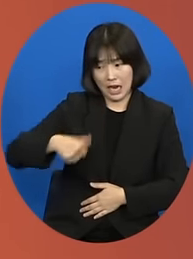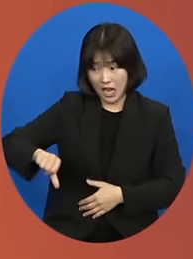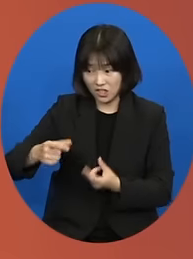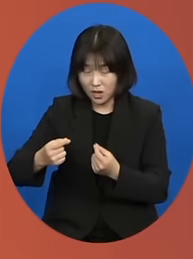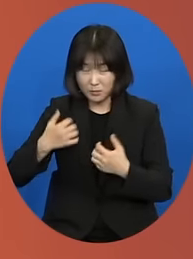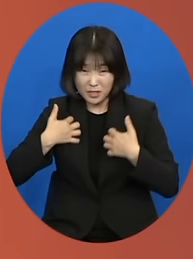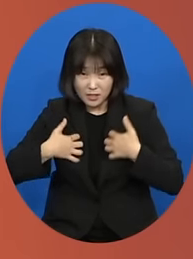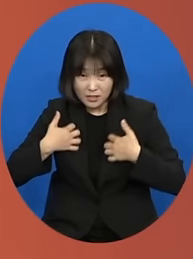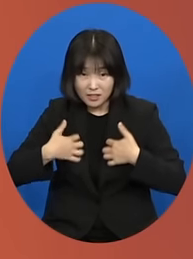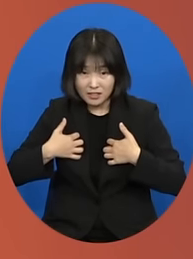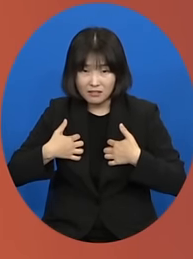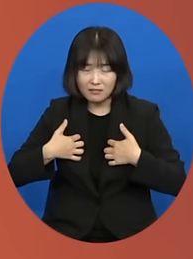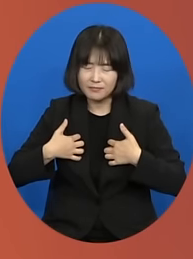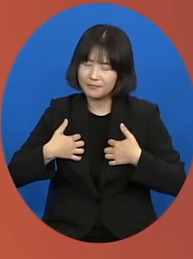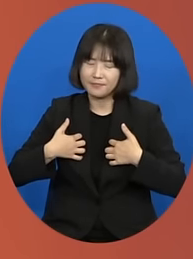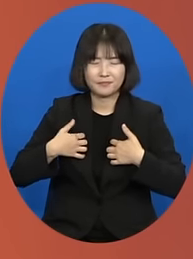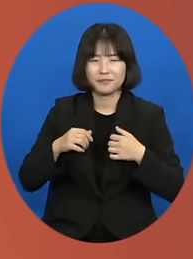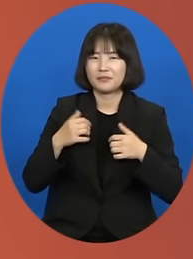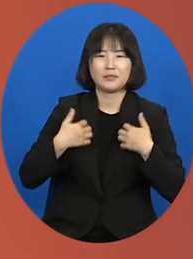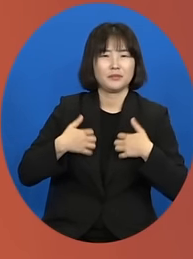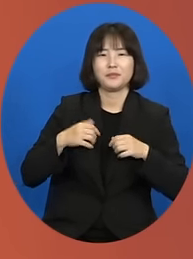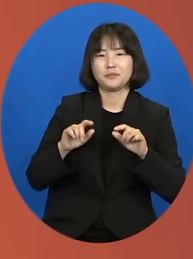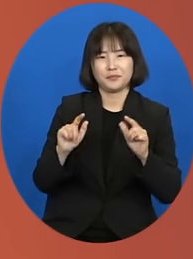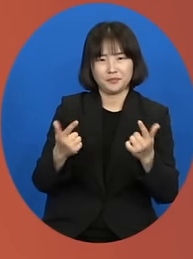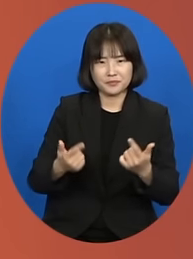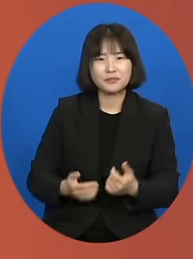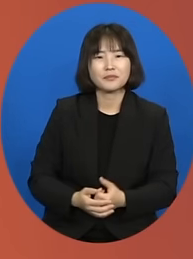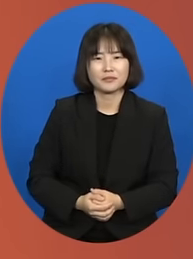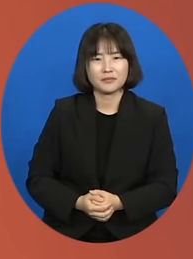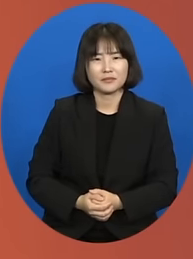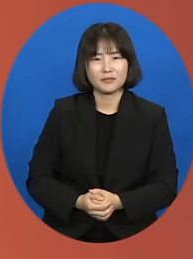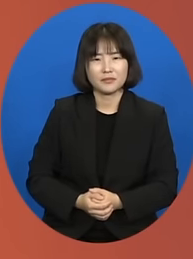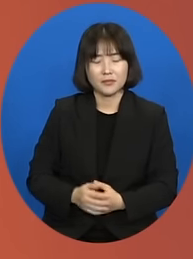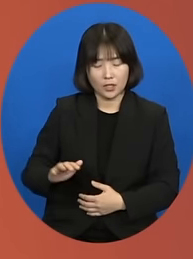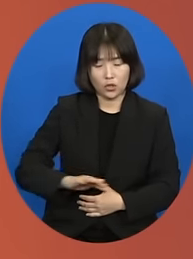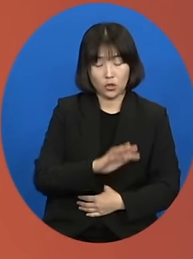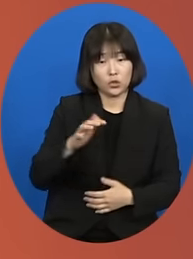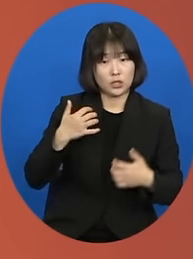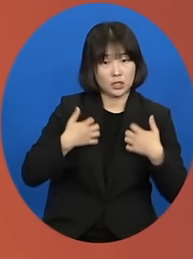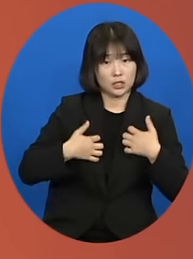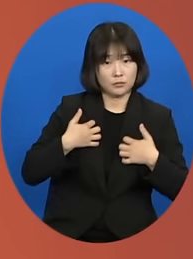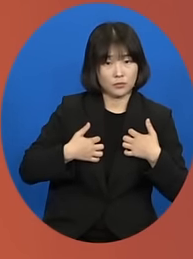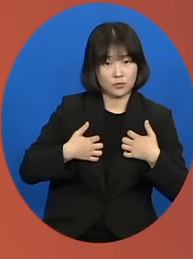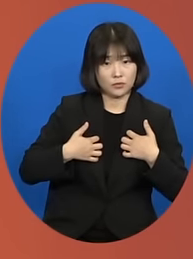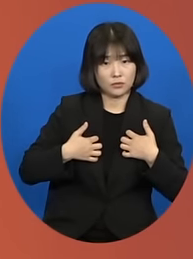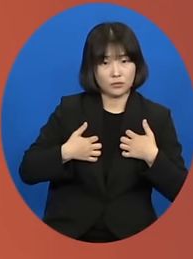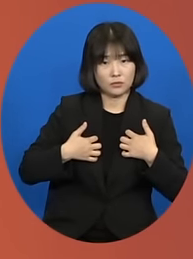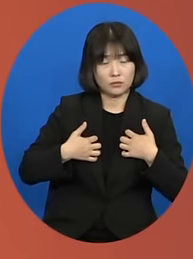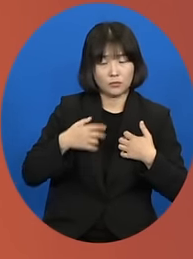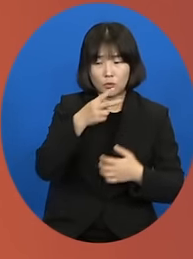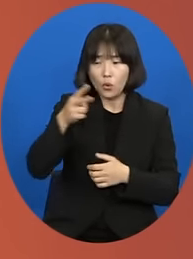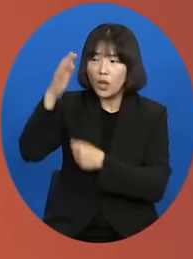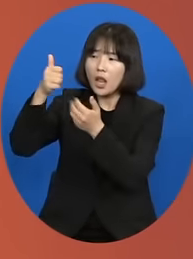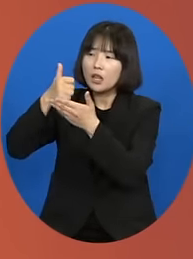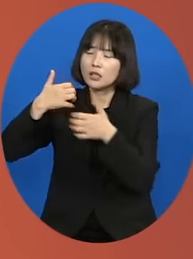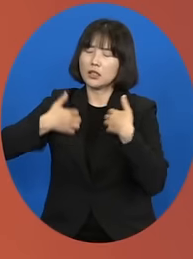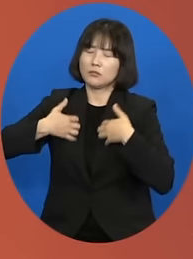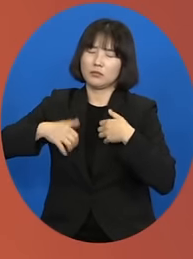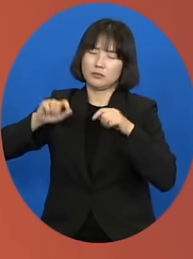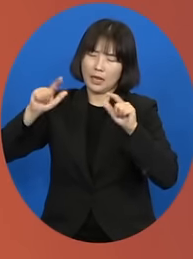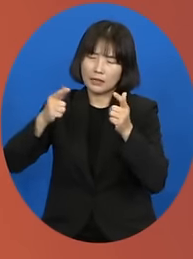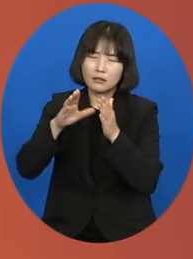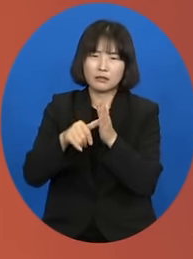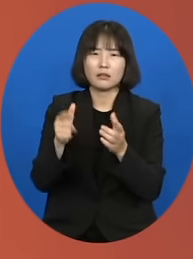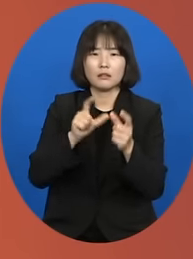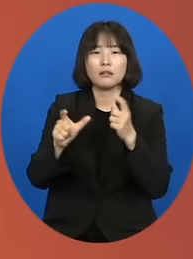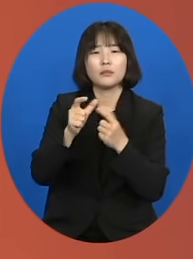기뻤을까요? 아니요, 기쁘지 않았을 것입니다. 우리의 기쁨이 하나님의 기쁨이 아닐 수가 있습니다.